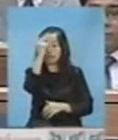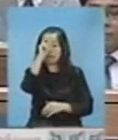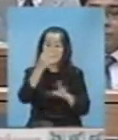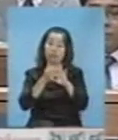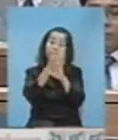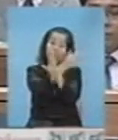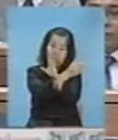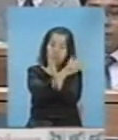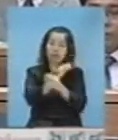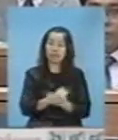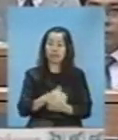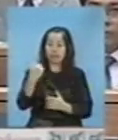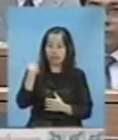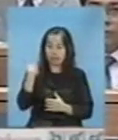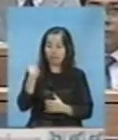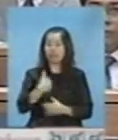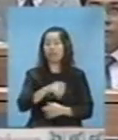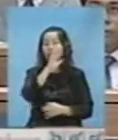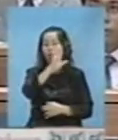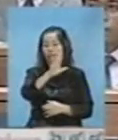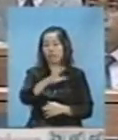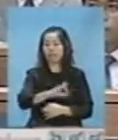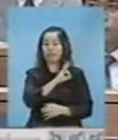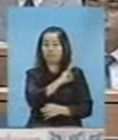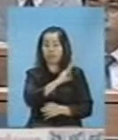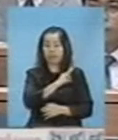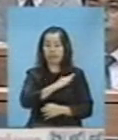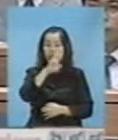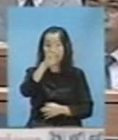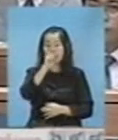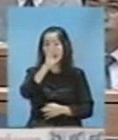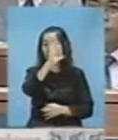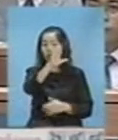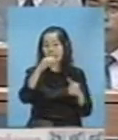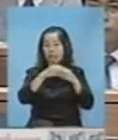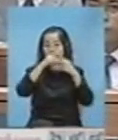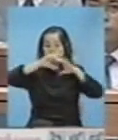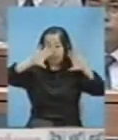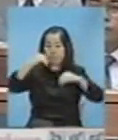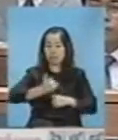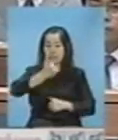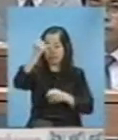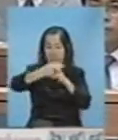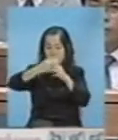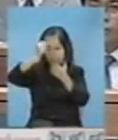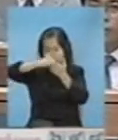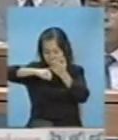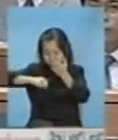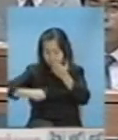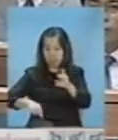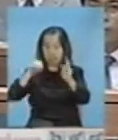านี้มีสมาชิกสภาผู้แทนราษฎรพรรครัฐบาลไปร่วมลงชื่อแก้ไขมาต